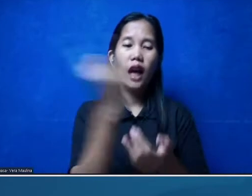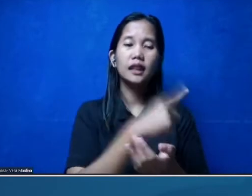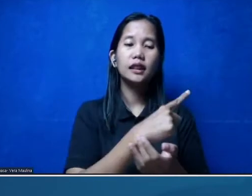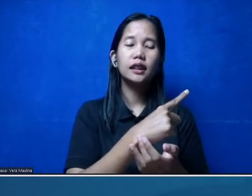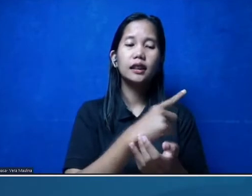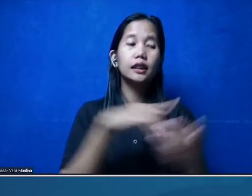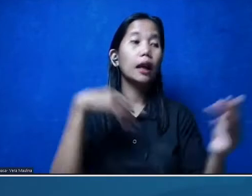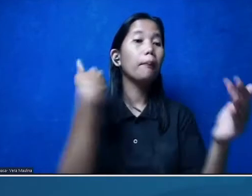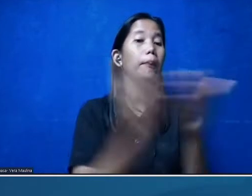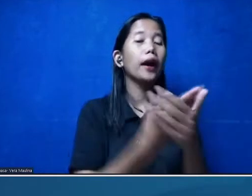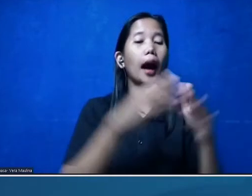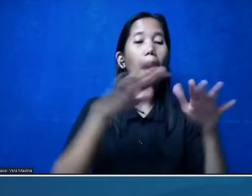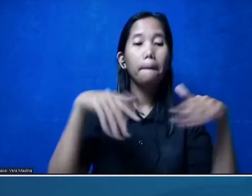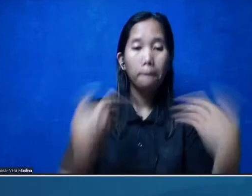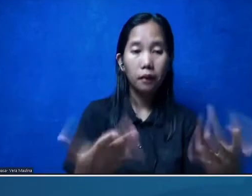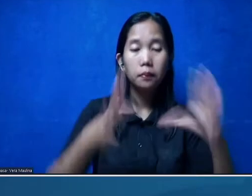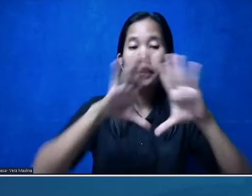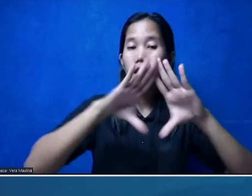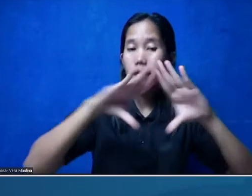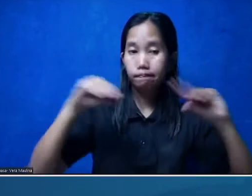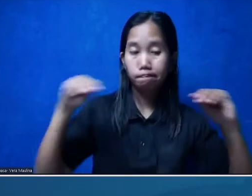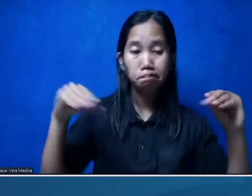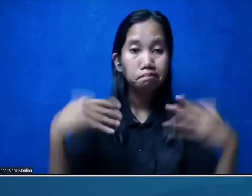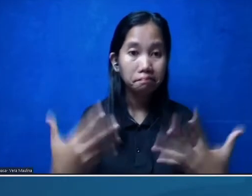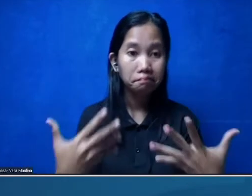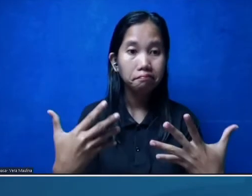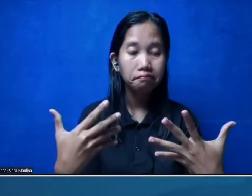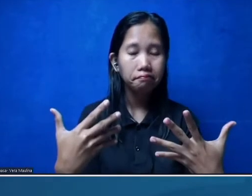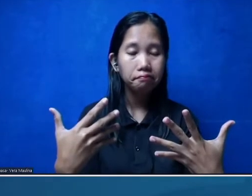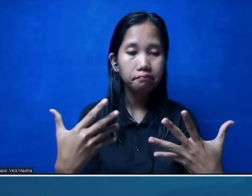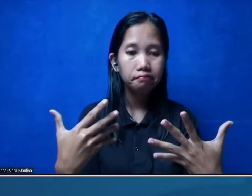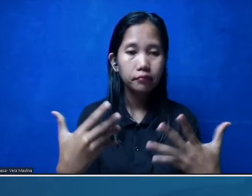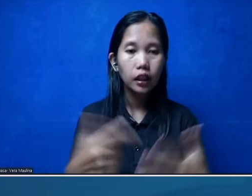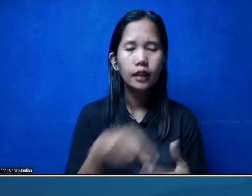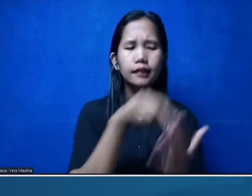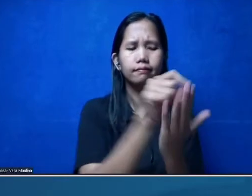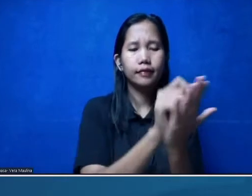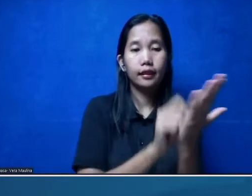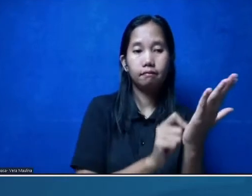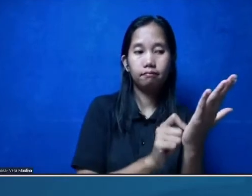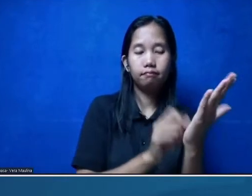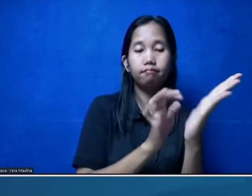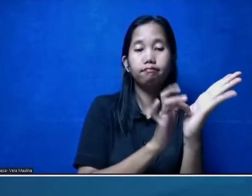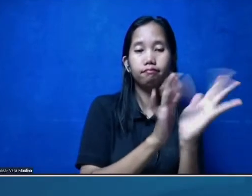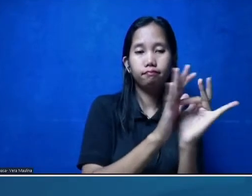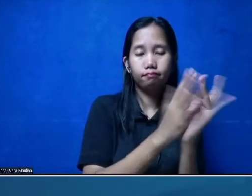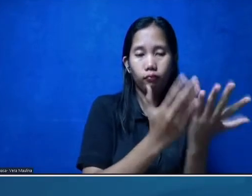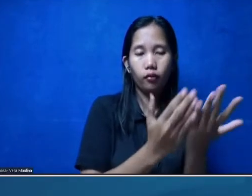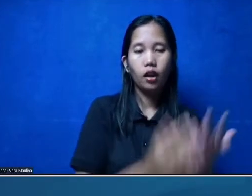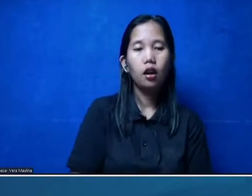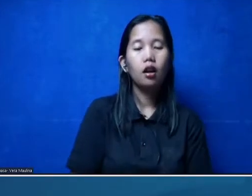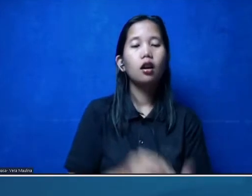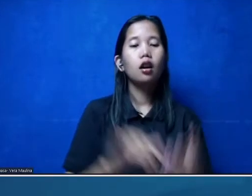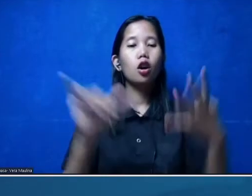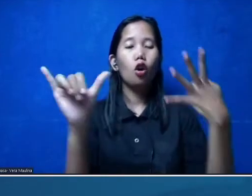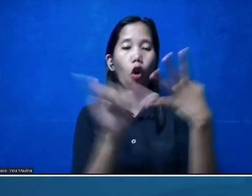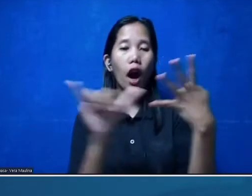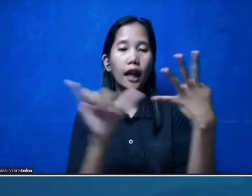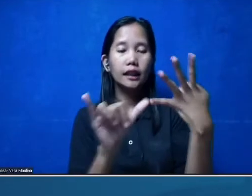pekerjaannya dicatat dalam Yohanes 8 ayat nya yang ke-44